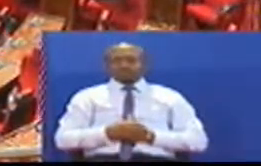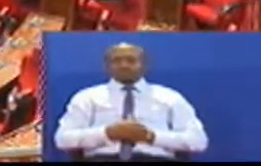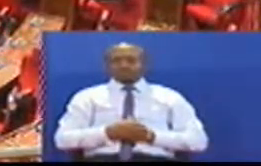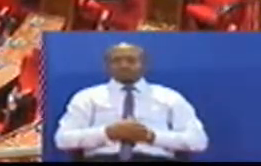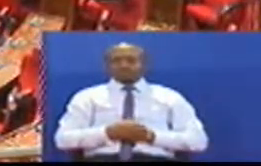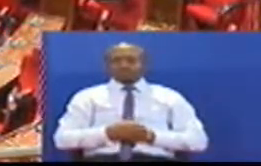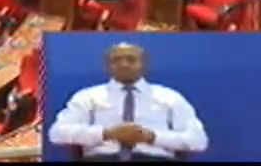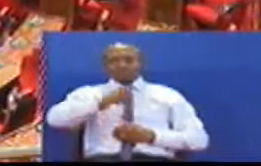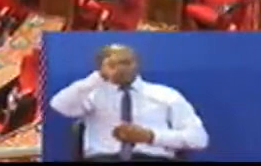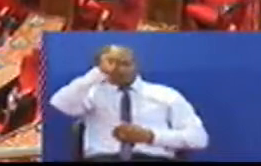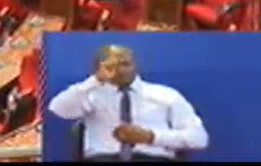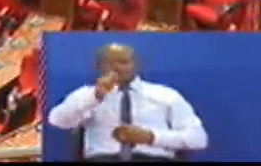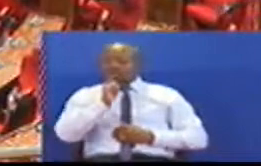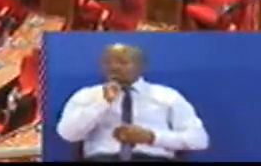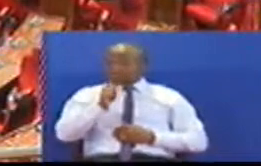Mheshimiwa Spika,